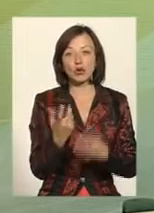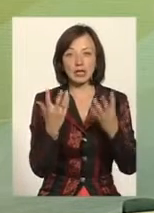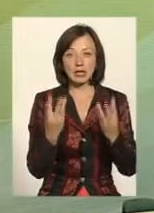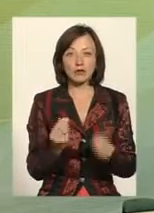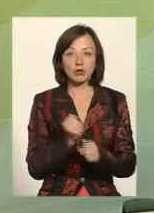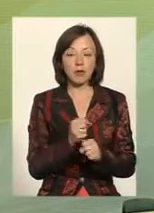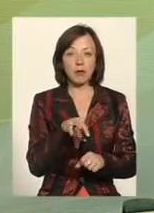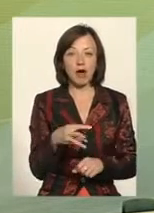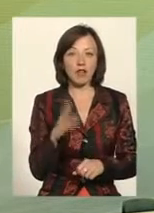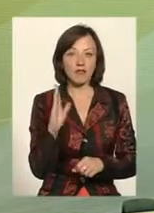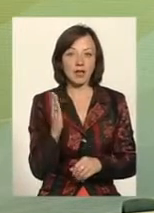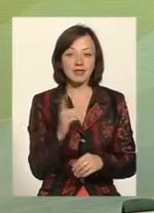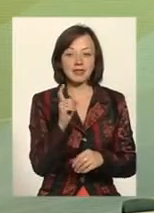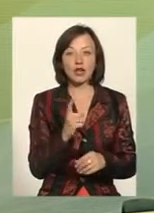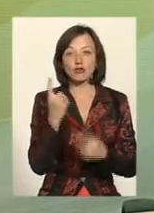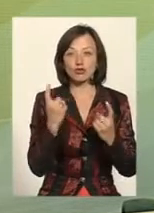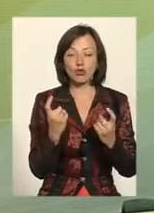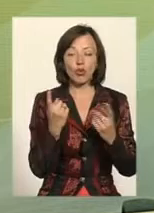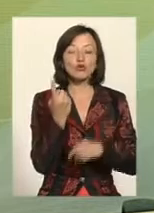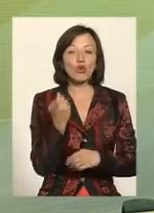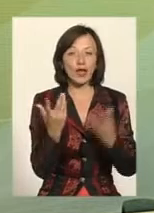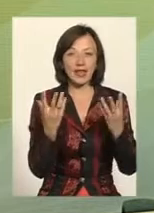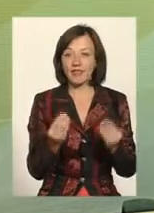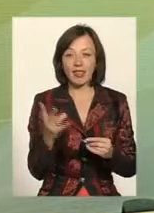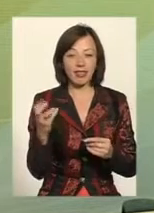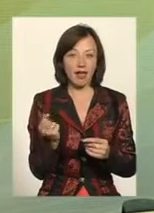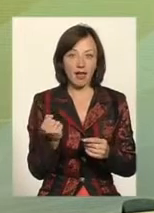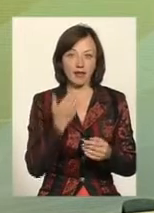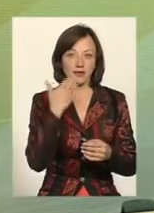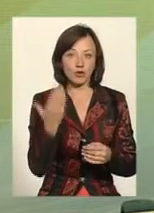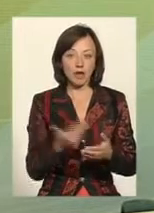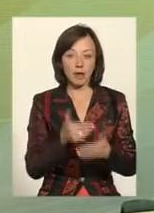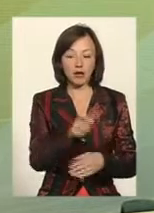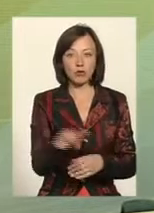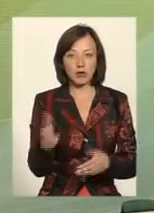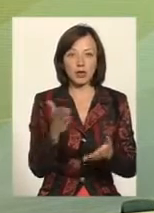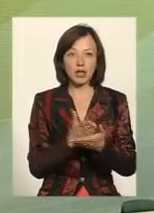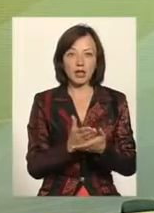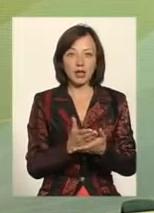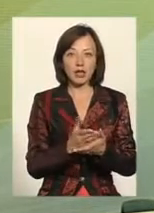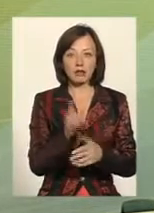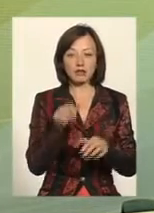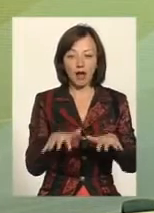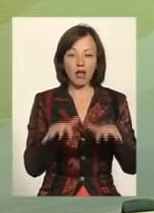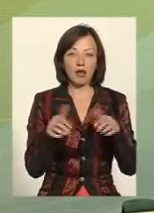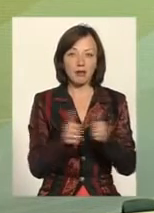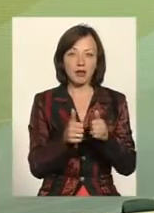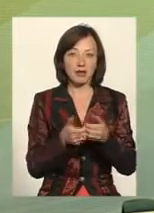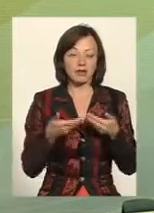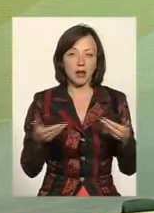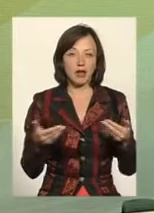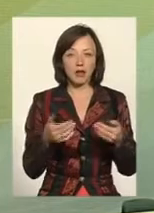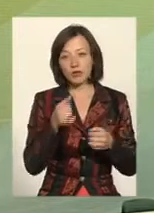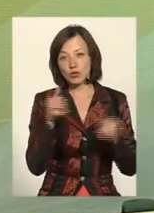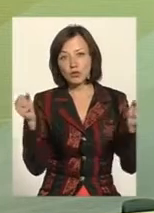Васильович. Він за 100 днів не зібрався відзвітувати перед людьми. Є колонний зал тут поряд з нами. Невже не можна